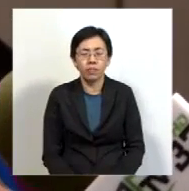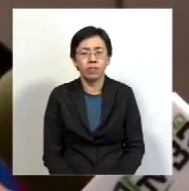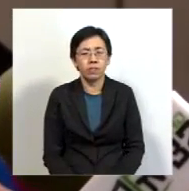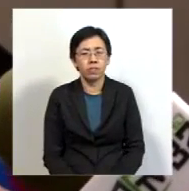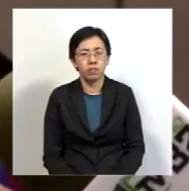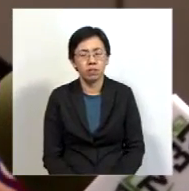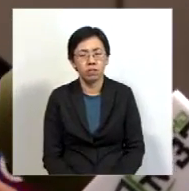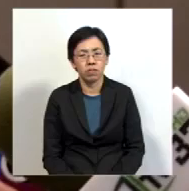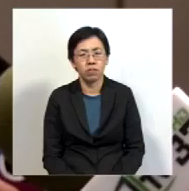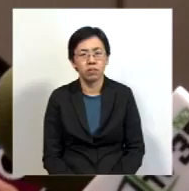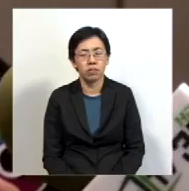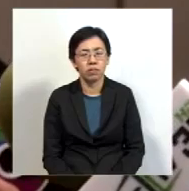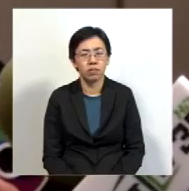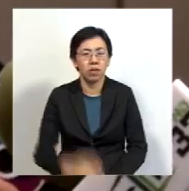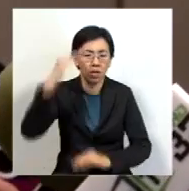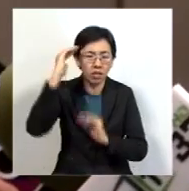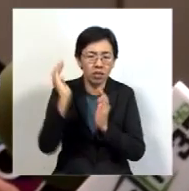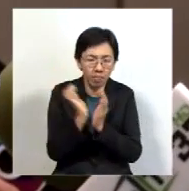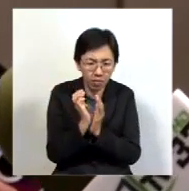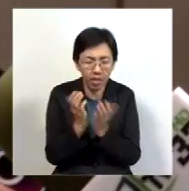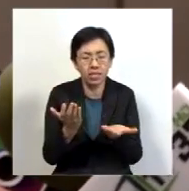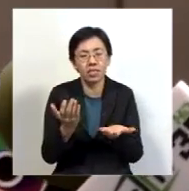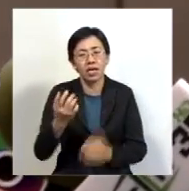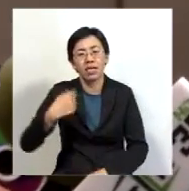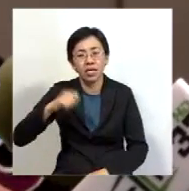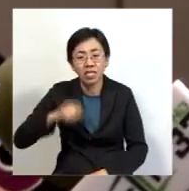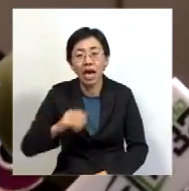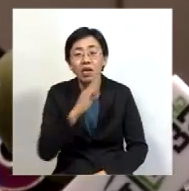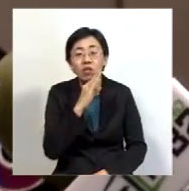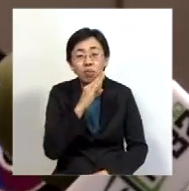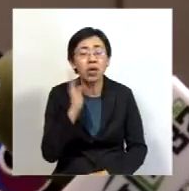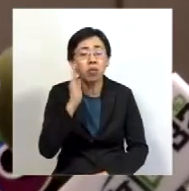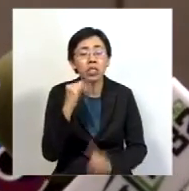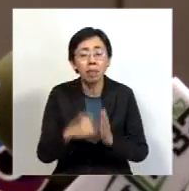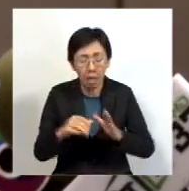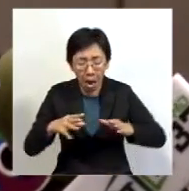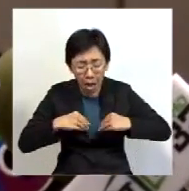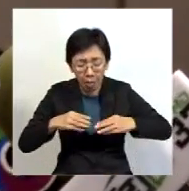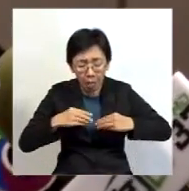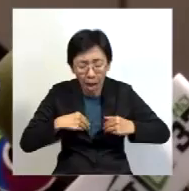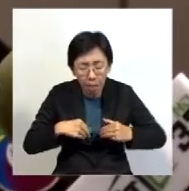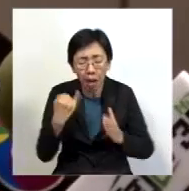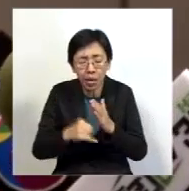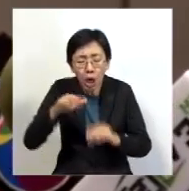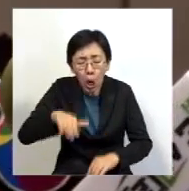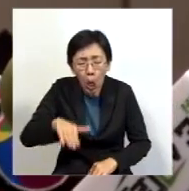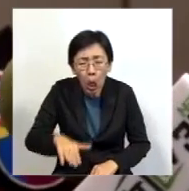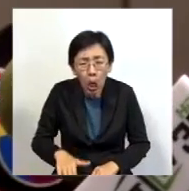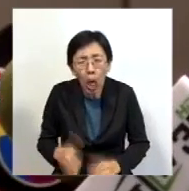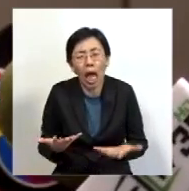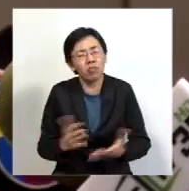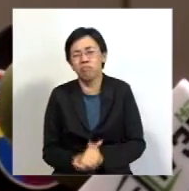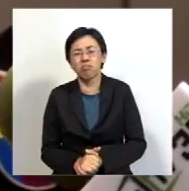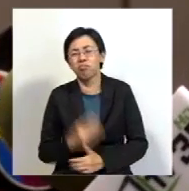ถ้ากระบวนการยุติธรรมนะถ้าเขารับสารภาพอาจจะลดโทษลดอะไรเนี่ยผมว่าไม่สมควรแล้วล่ะ